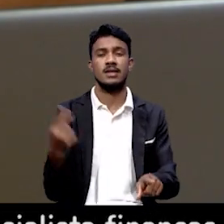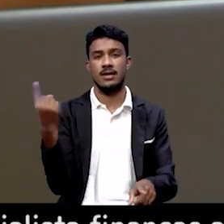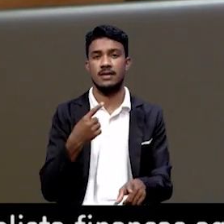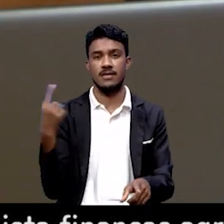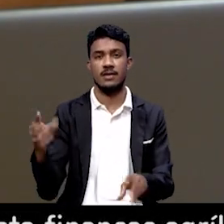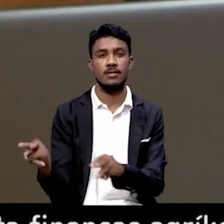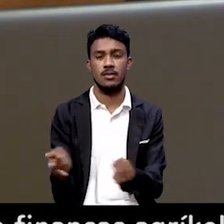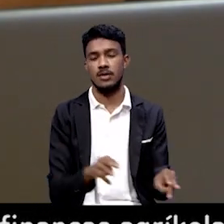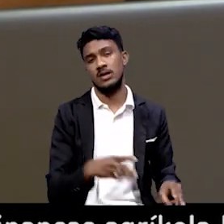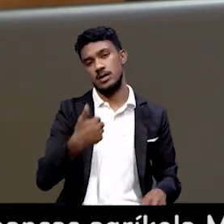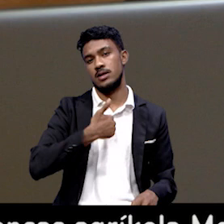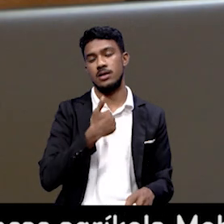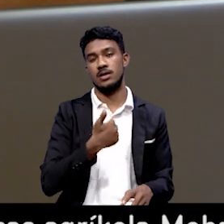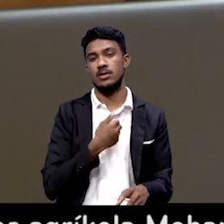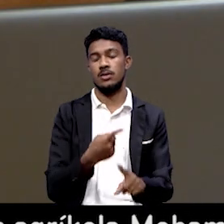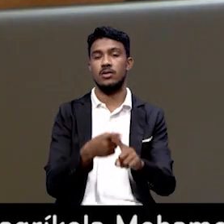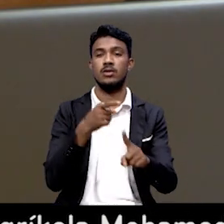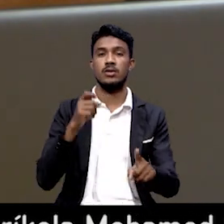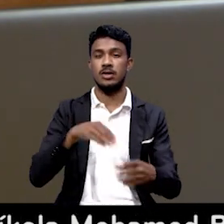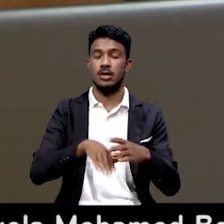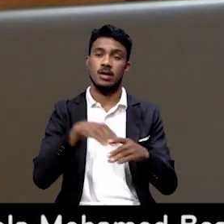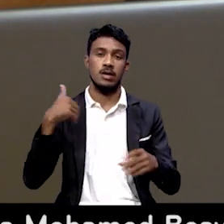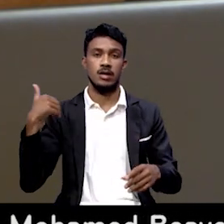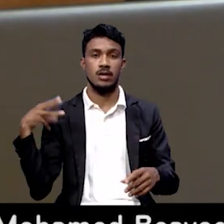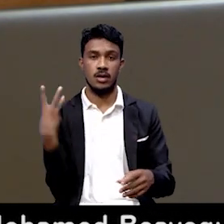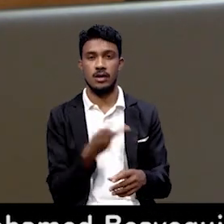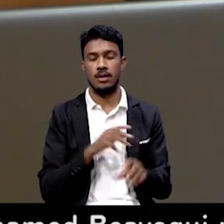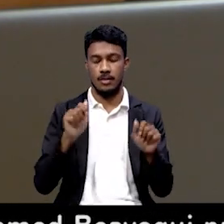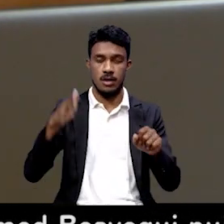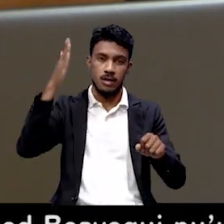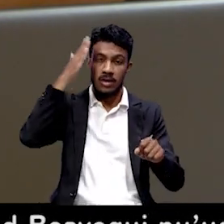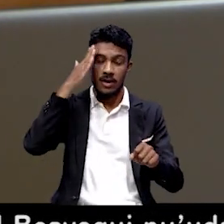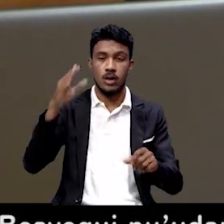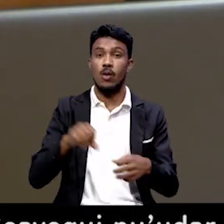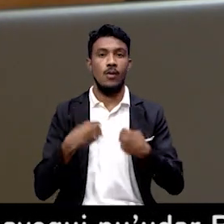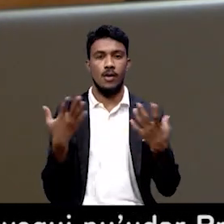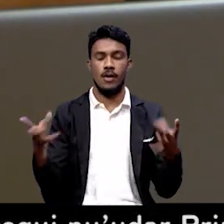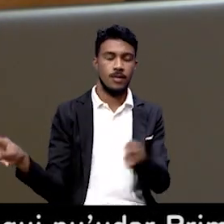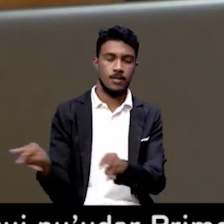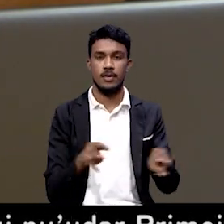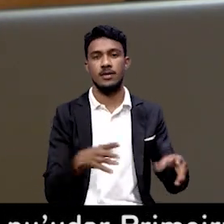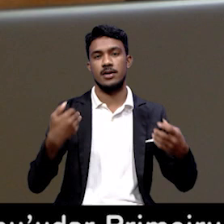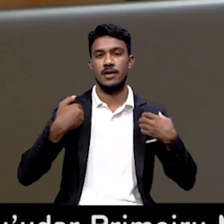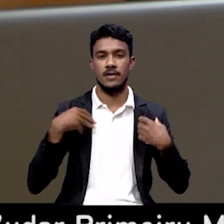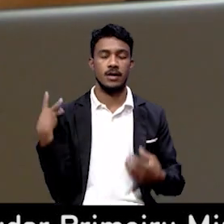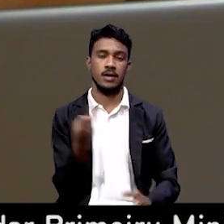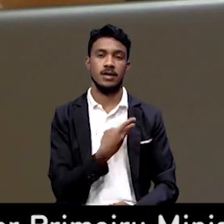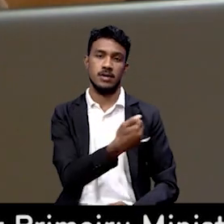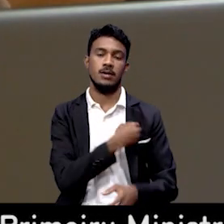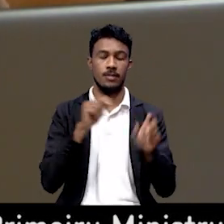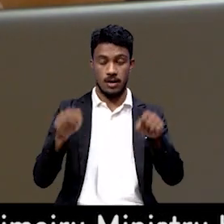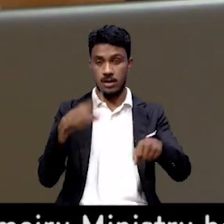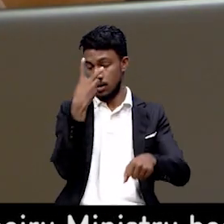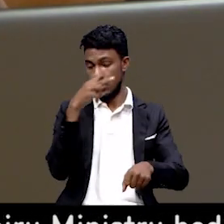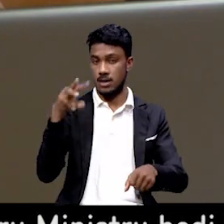be atinjimentu silur ne be ita bele sukat ita bele hati kata wow ida ni yang mudang sa duni bai dan ne ita sirok bele hare